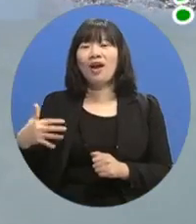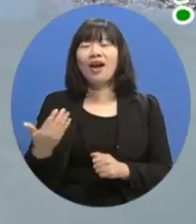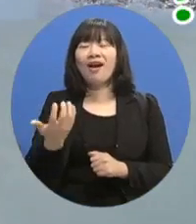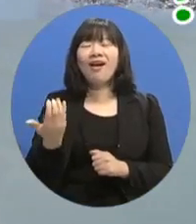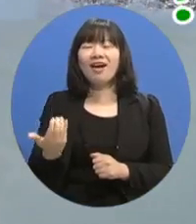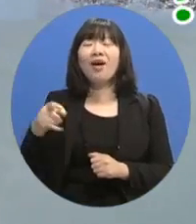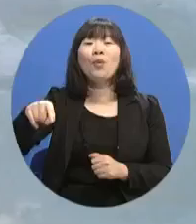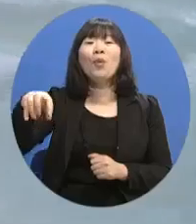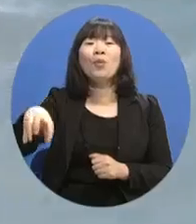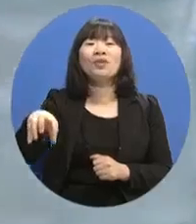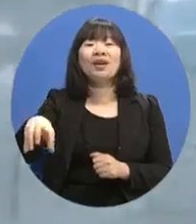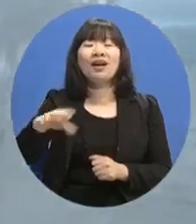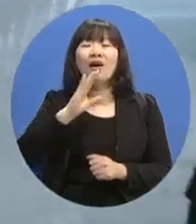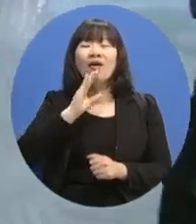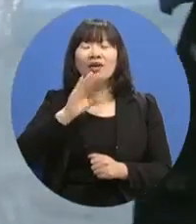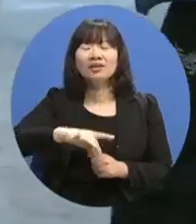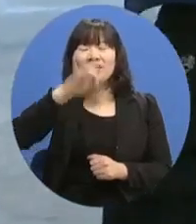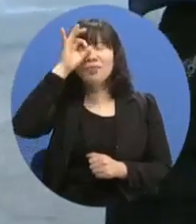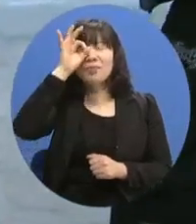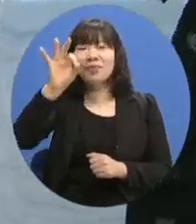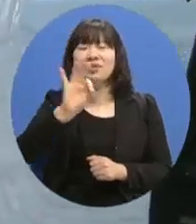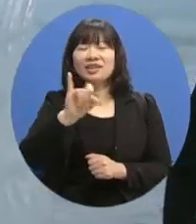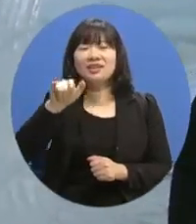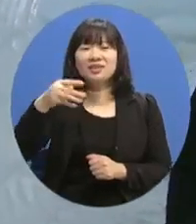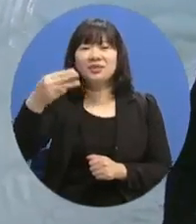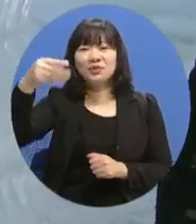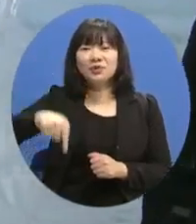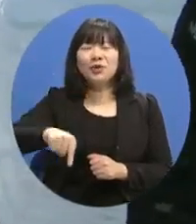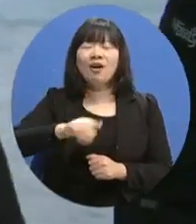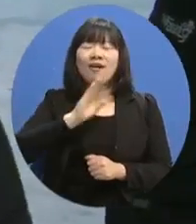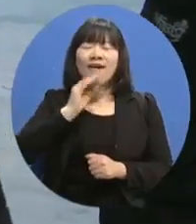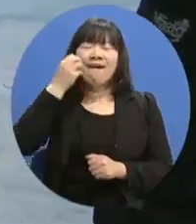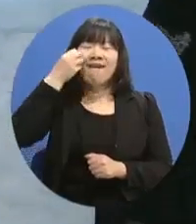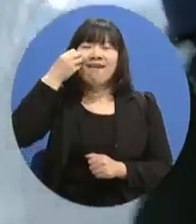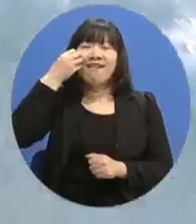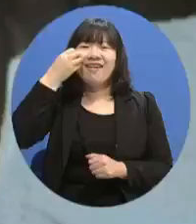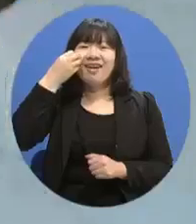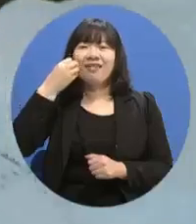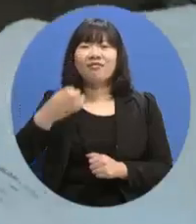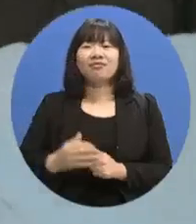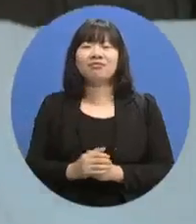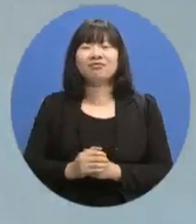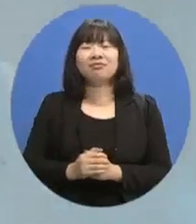거기야. 처음 보는 이글루가 마냥 신기합니다.